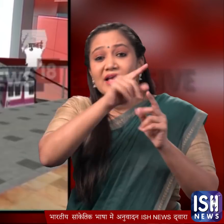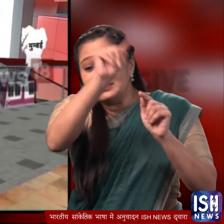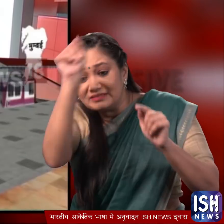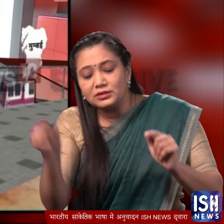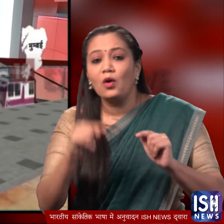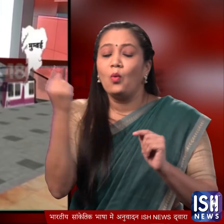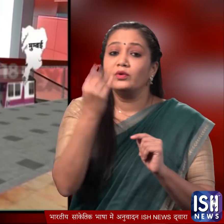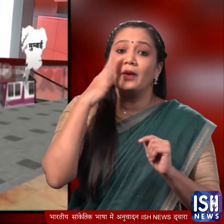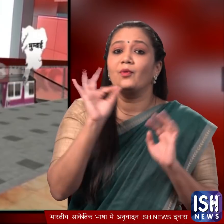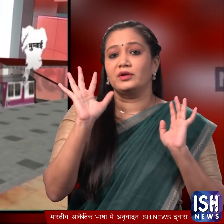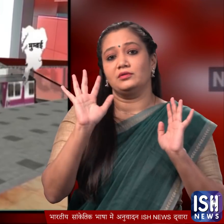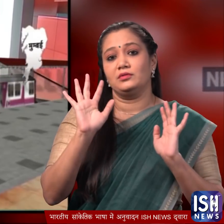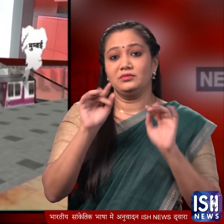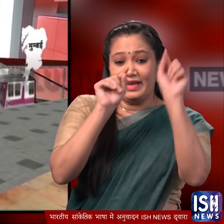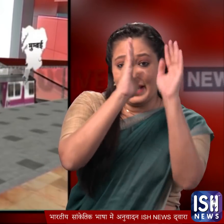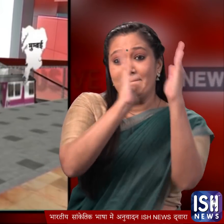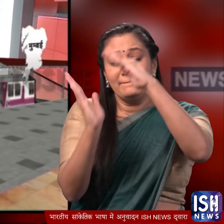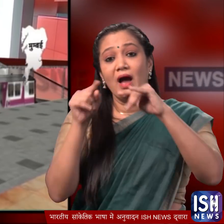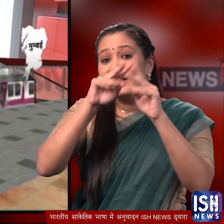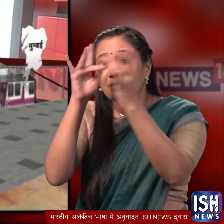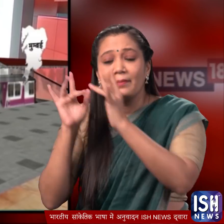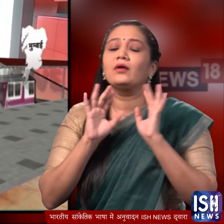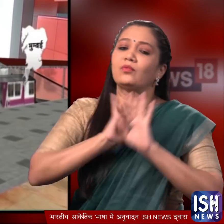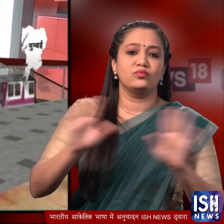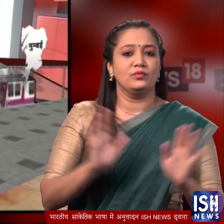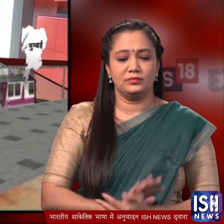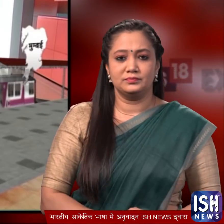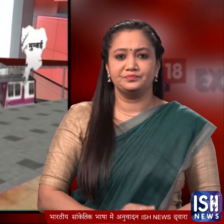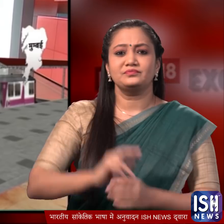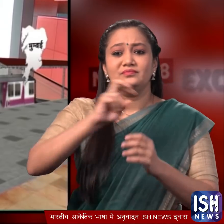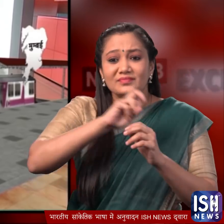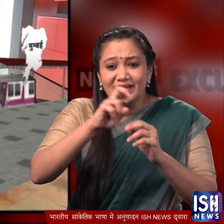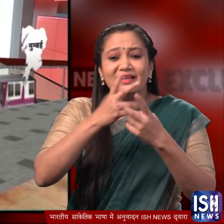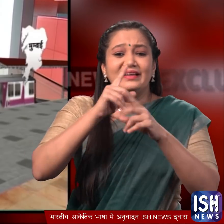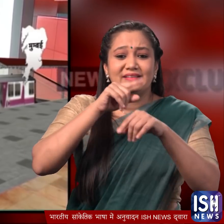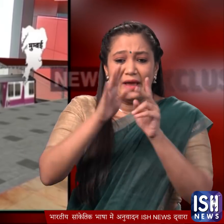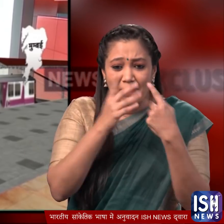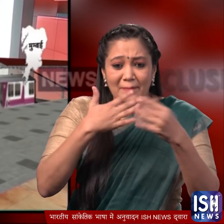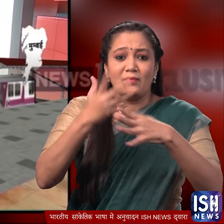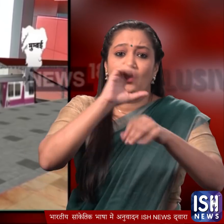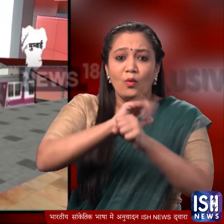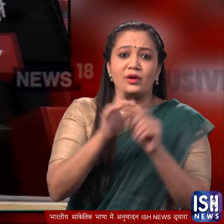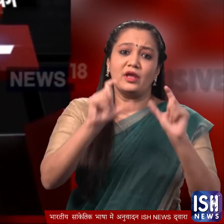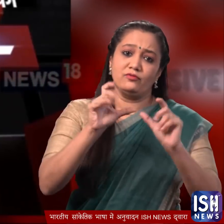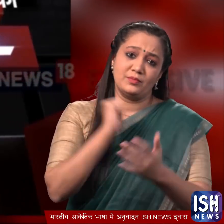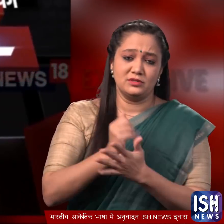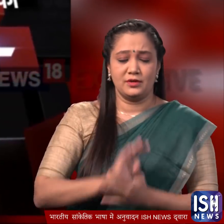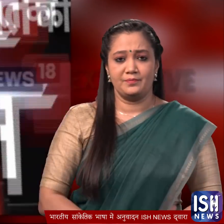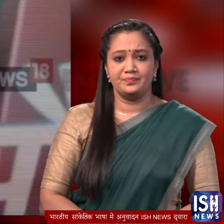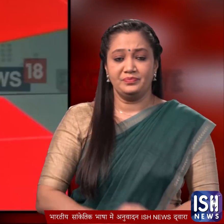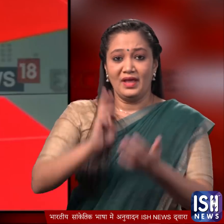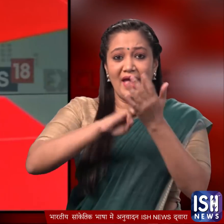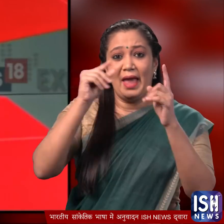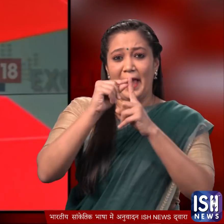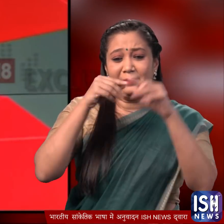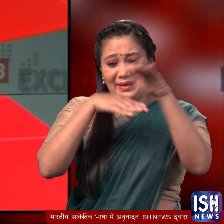वक्त लोकल ट्रेनें केवल जरूरी सेवाओं से जुड़े लोगों के लिए ही चलाई जाएंगी। सफर के दौरान लोगों को कोरोना के नियमों का ध्यान रखना जरूरी होगा।